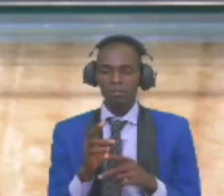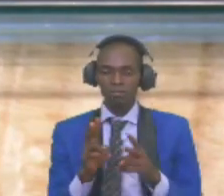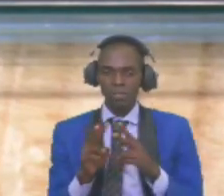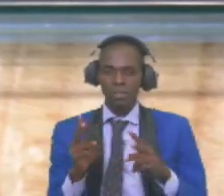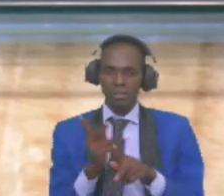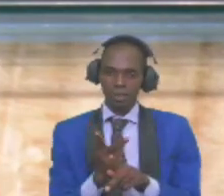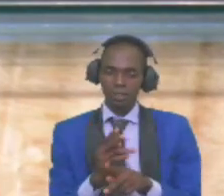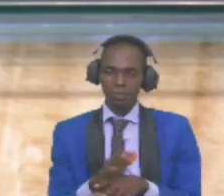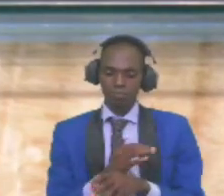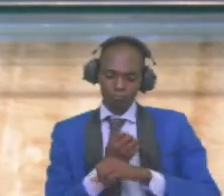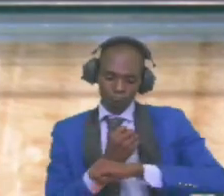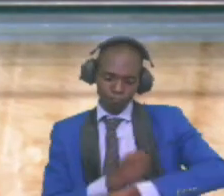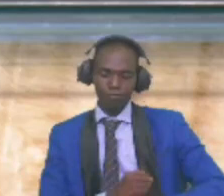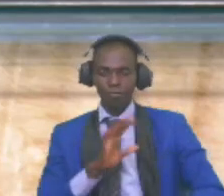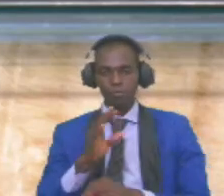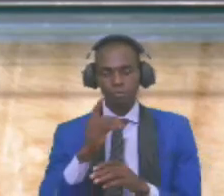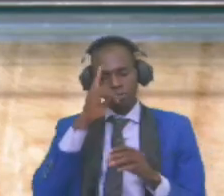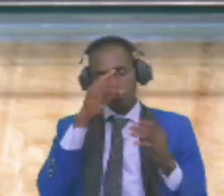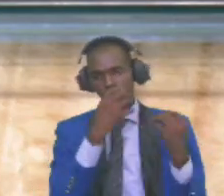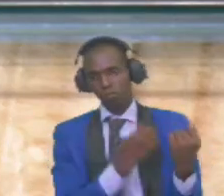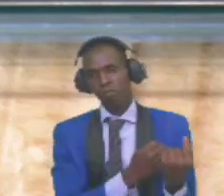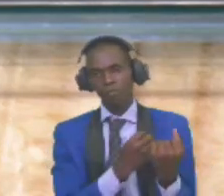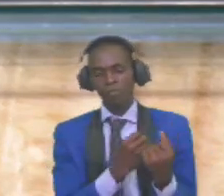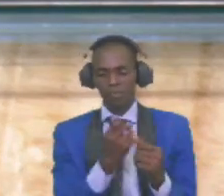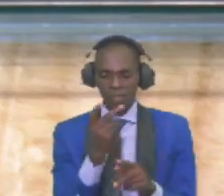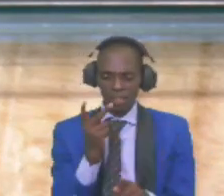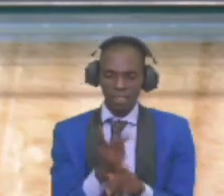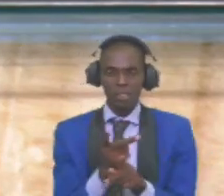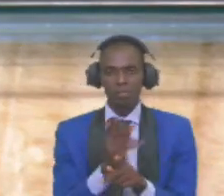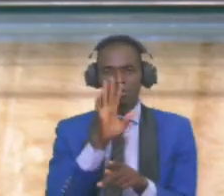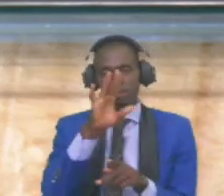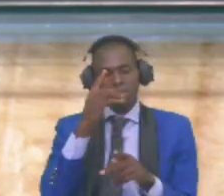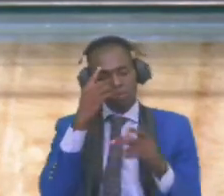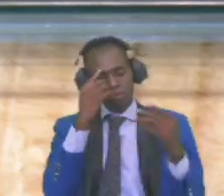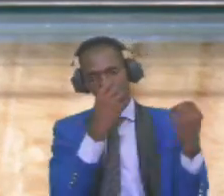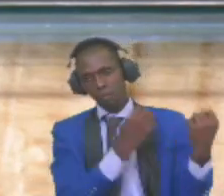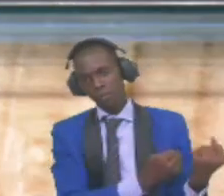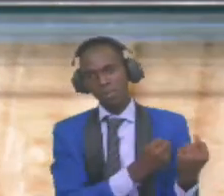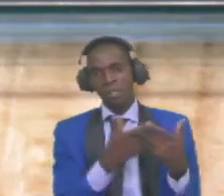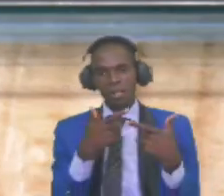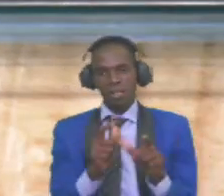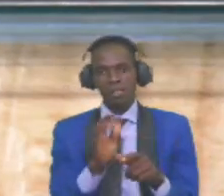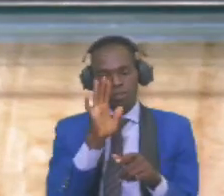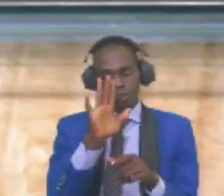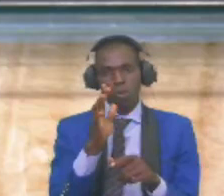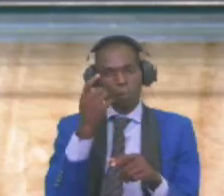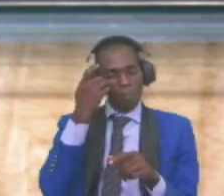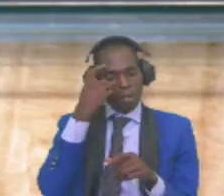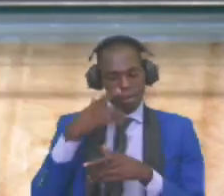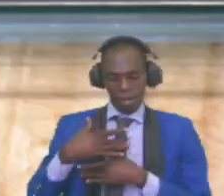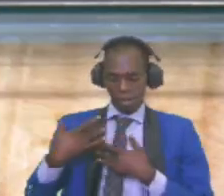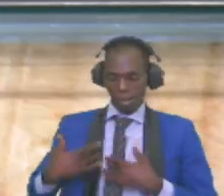pouvez prendre ce devait garder les protéger la foi devait préserver la foi et votre esprit